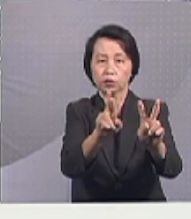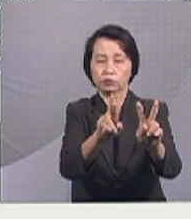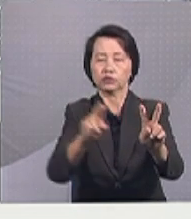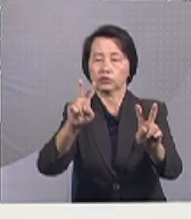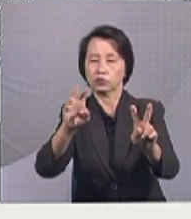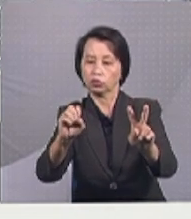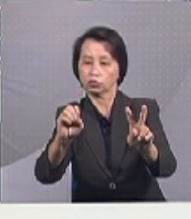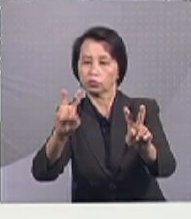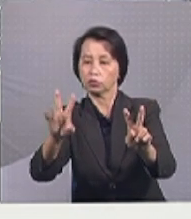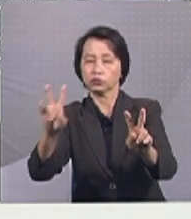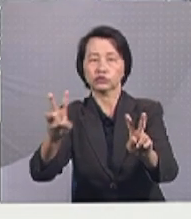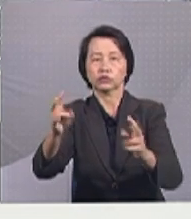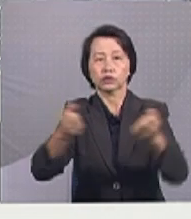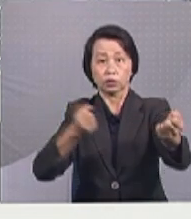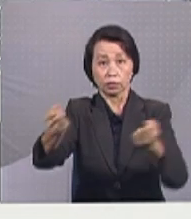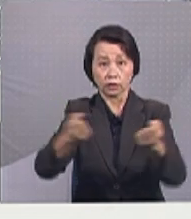218,027 kenderaan.